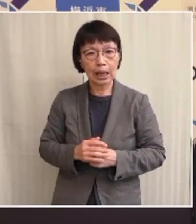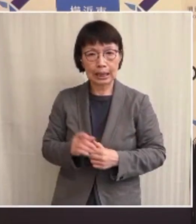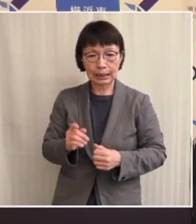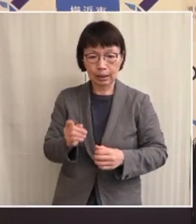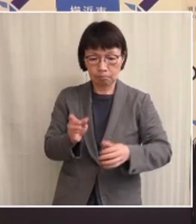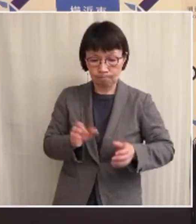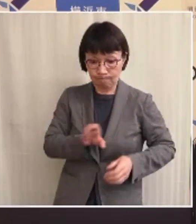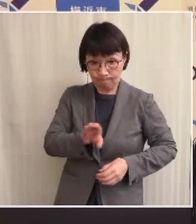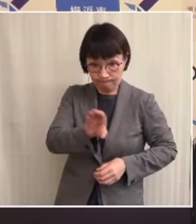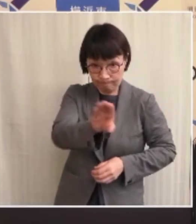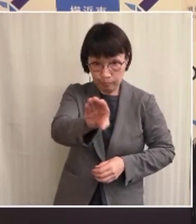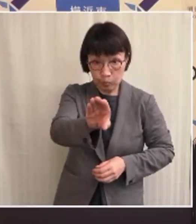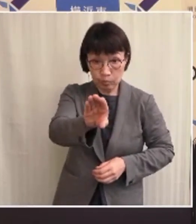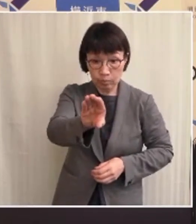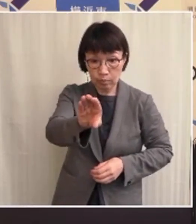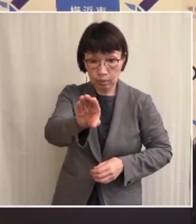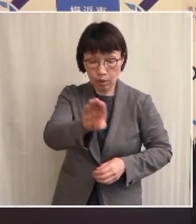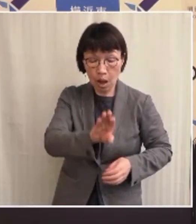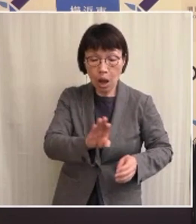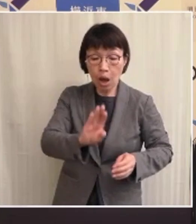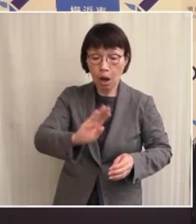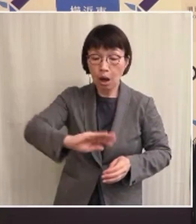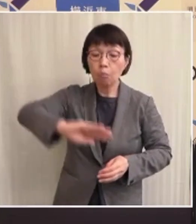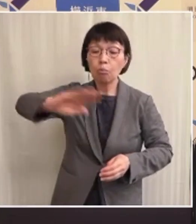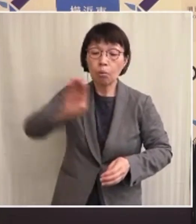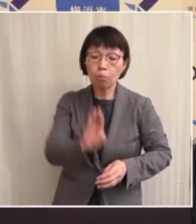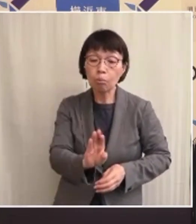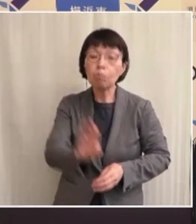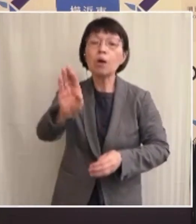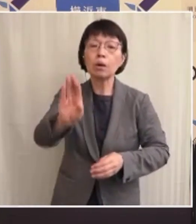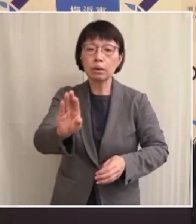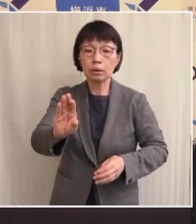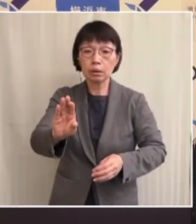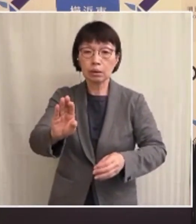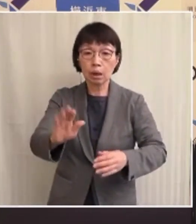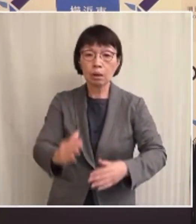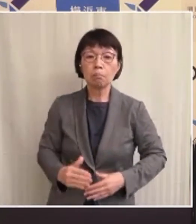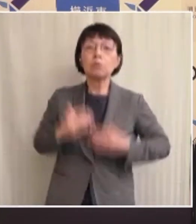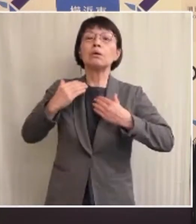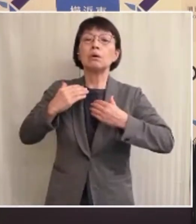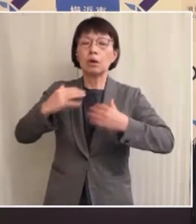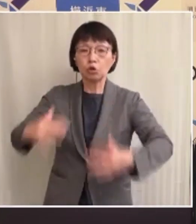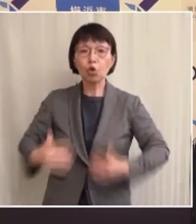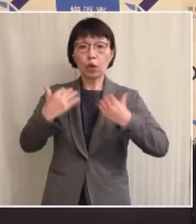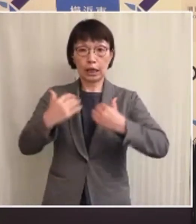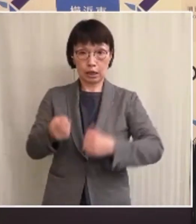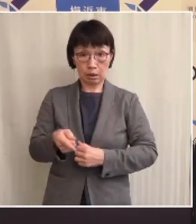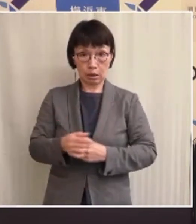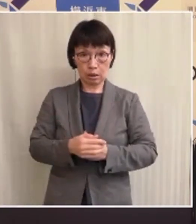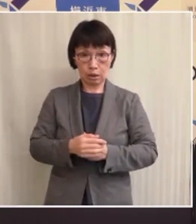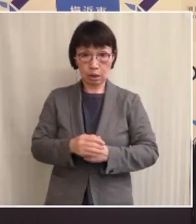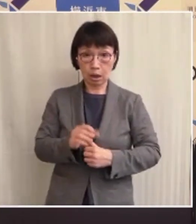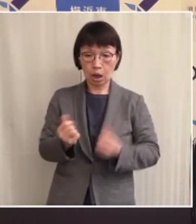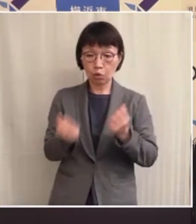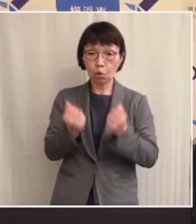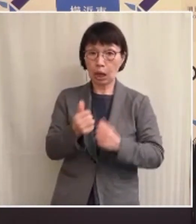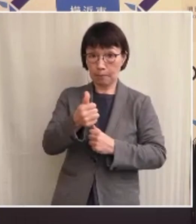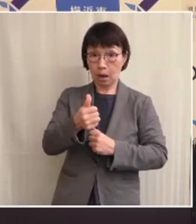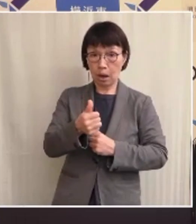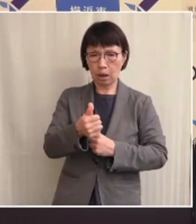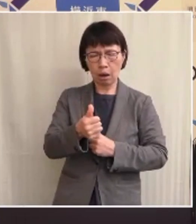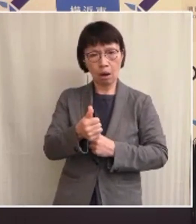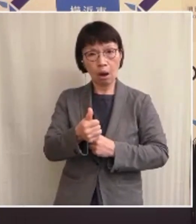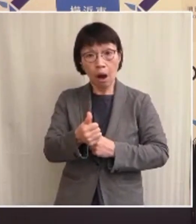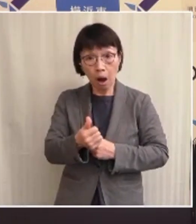出ている時に衝撃が伝わるようにして、で、ドライバーにある意味深